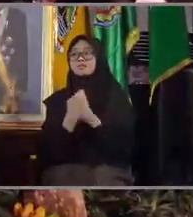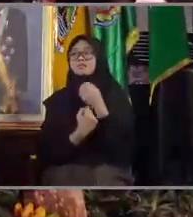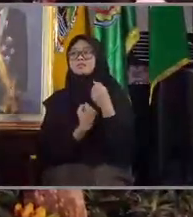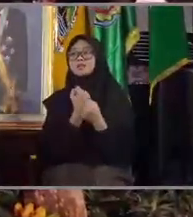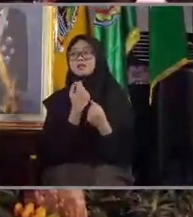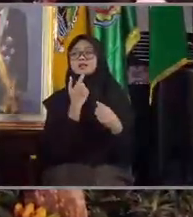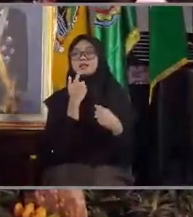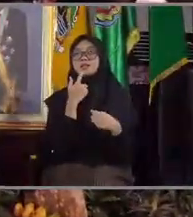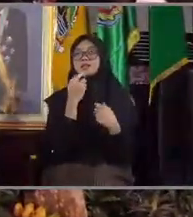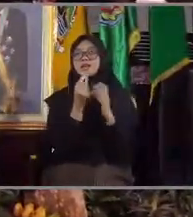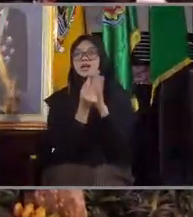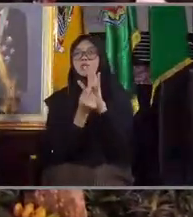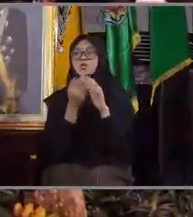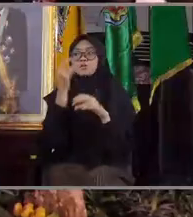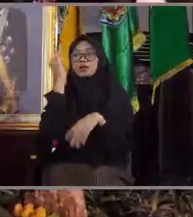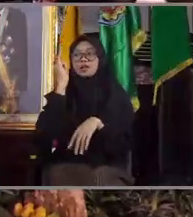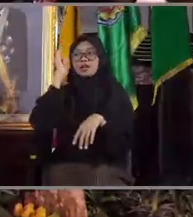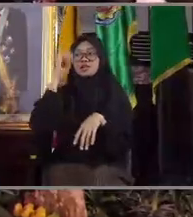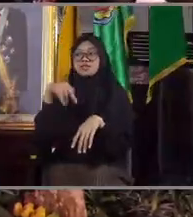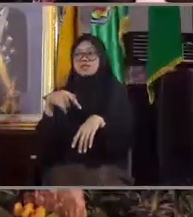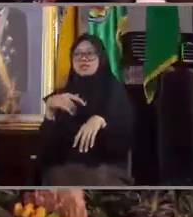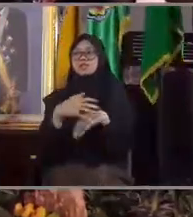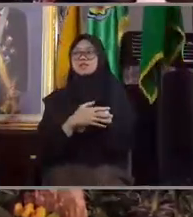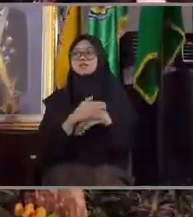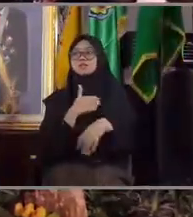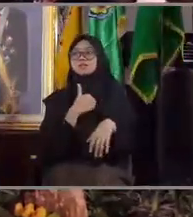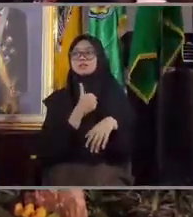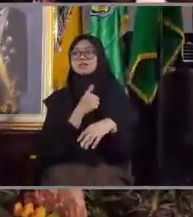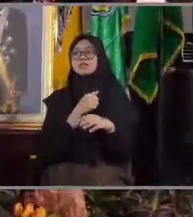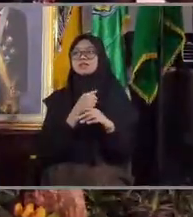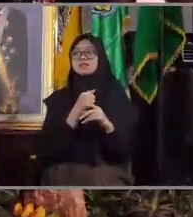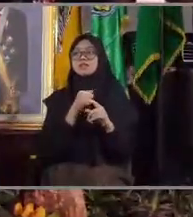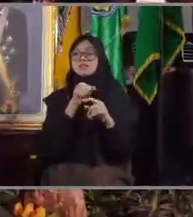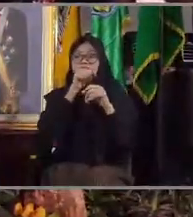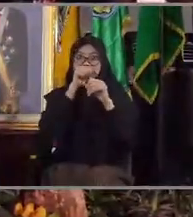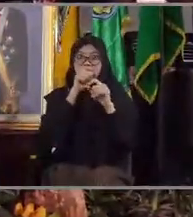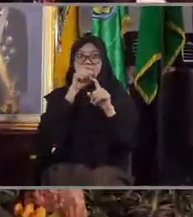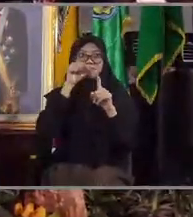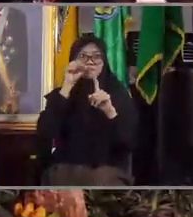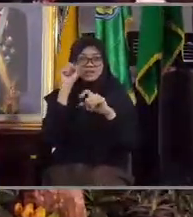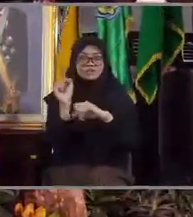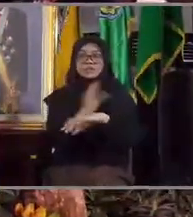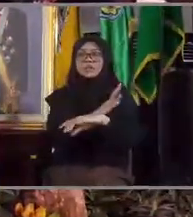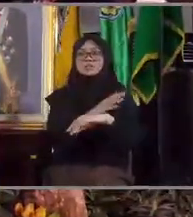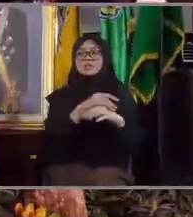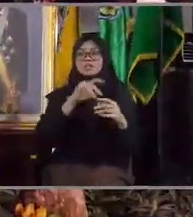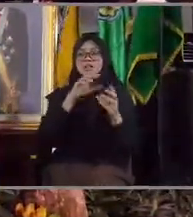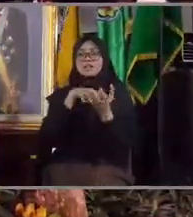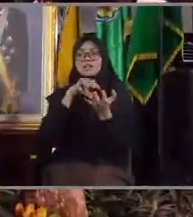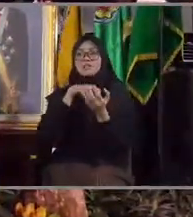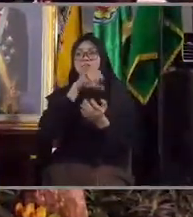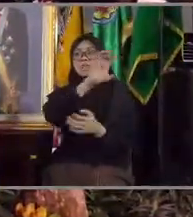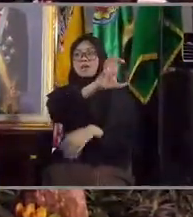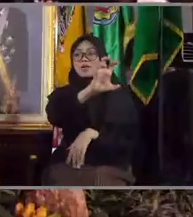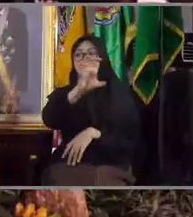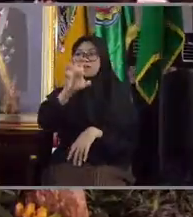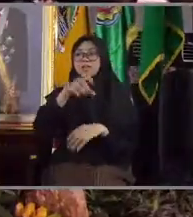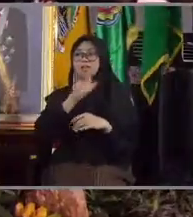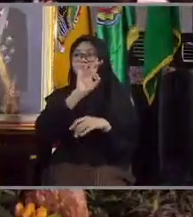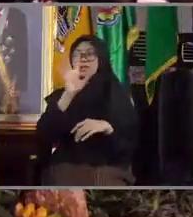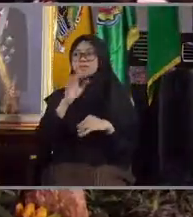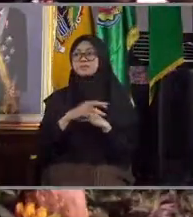mungkin bisa menginspirasi di kabupaten kota panjenengan bisa dibuat apa ya ini anak-anak muda yang keren langsung SMS